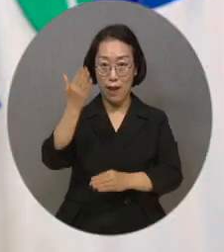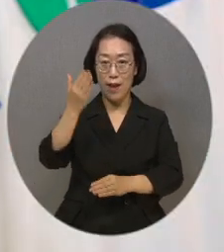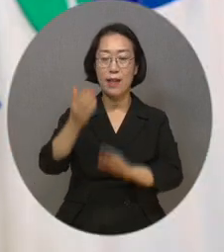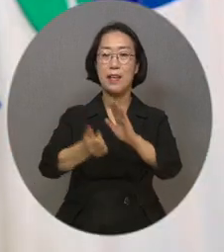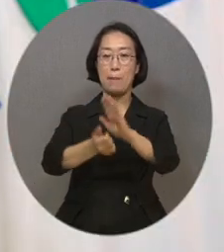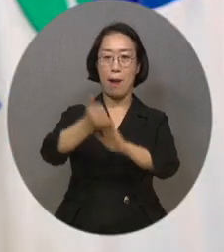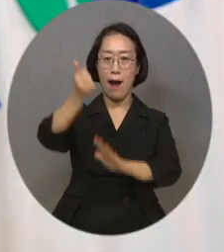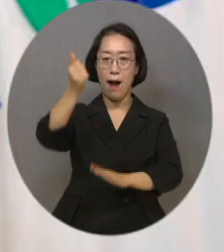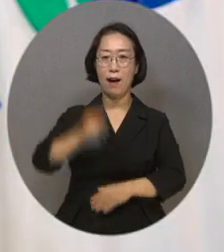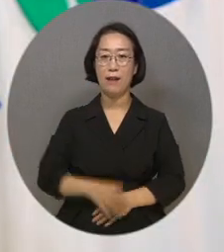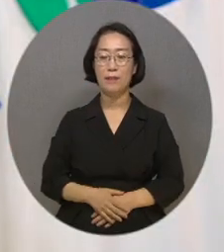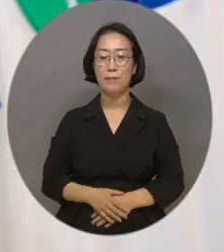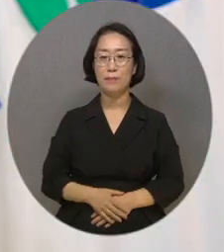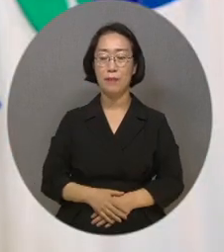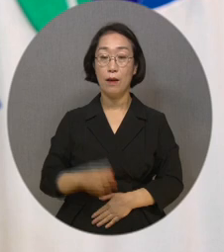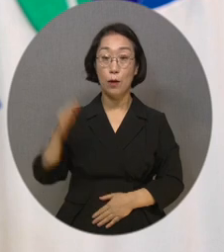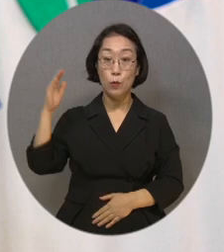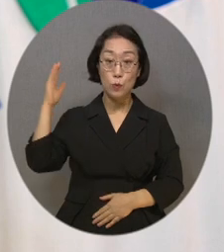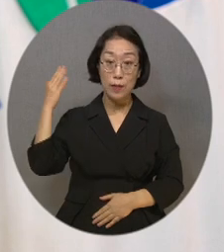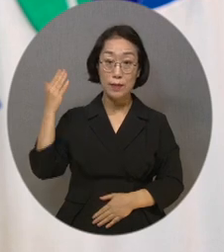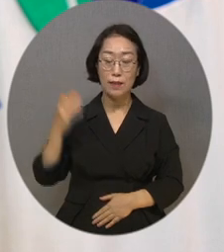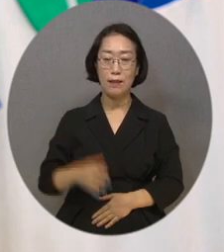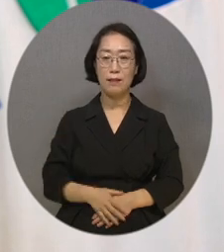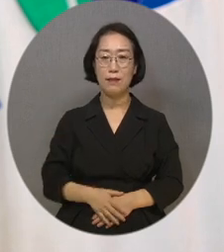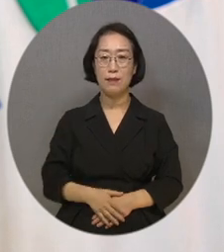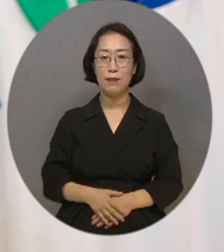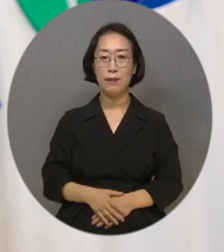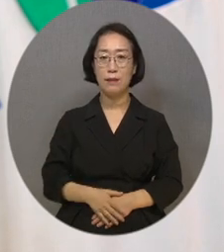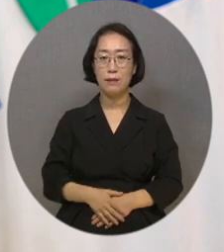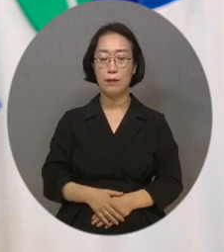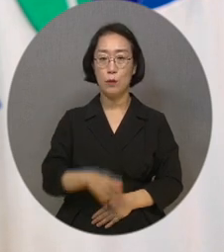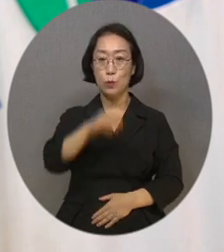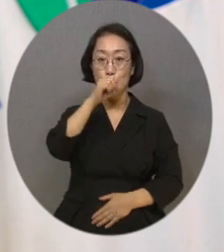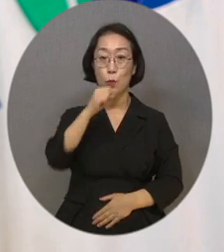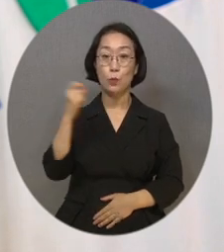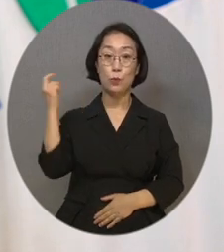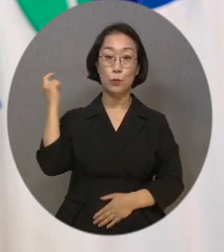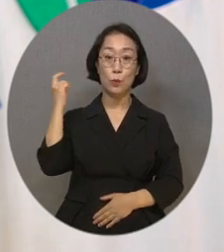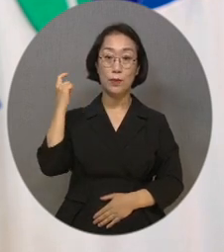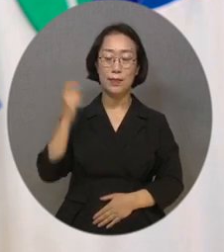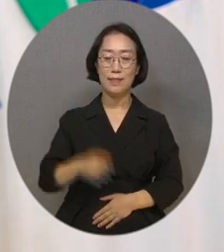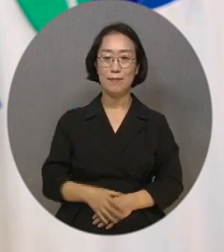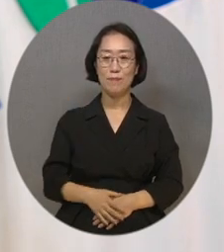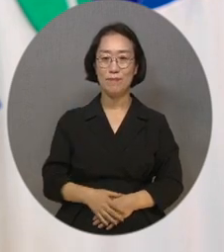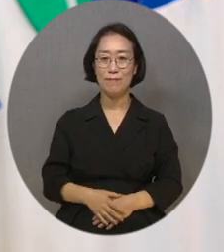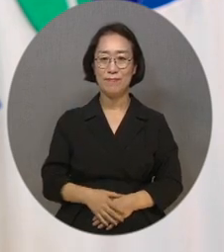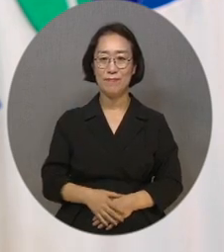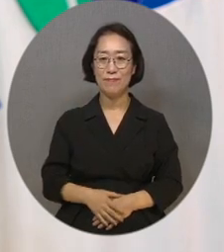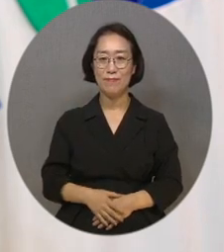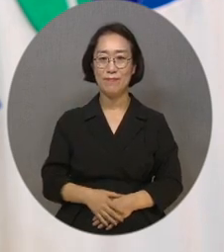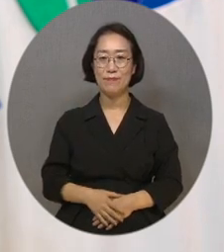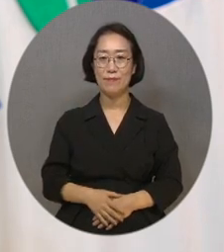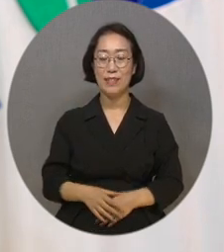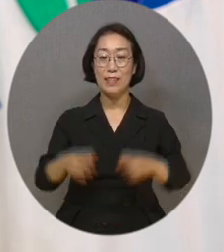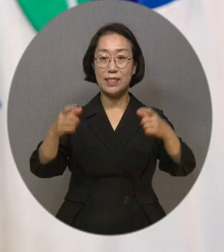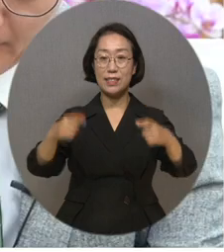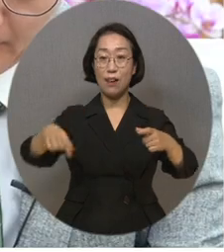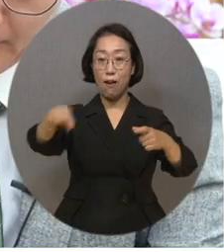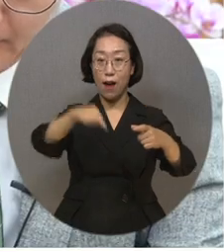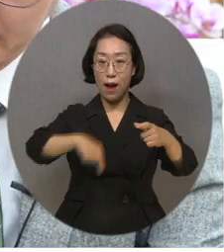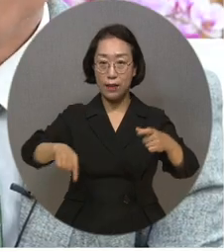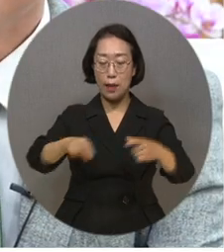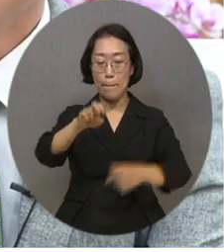또 금년 최근에는 저희가 좀 또 좋은 소식이 있었는데 이 지역의